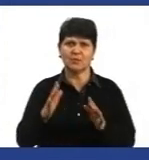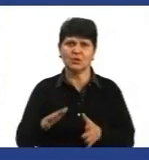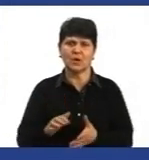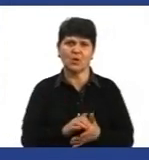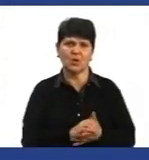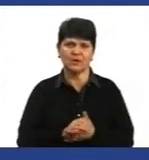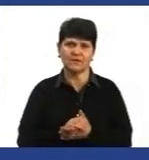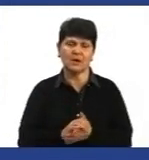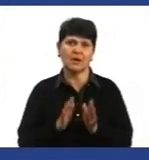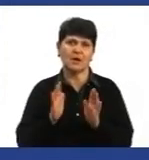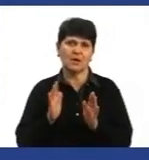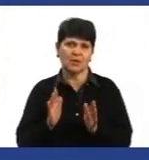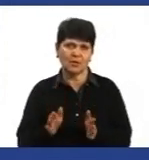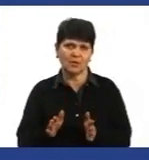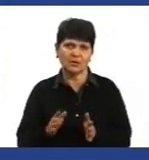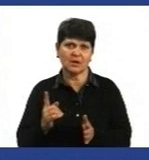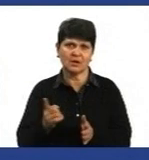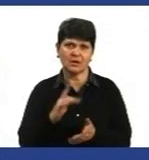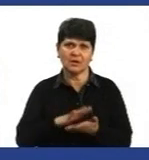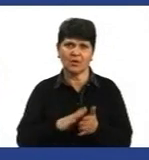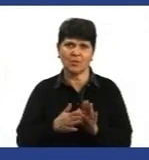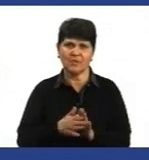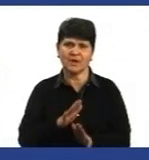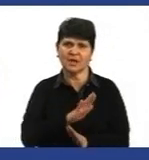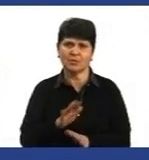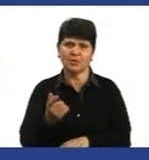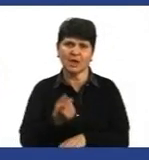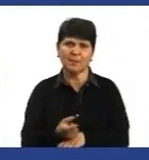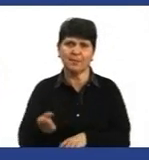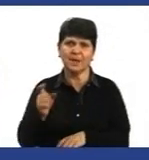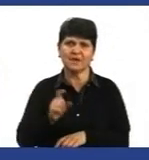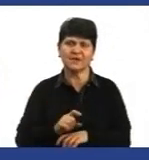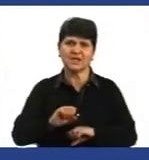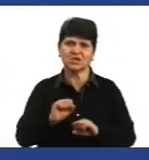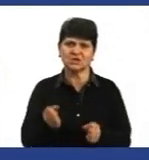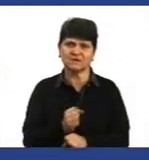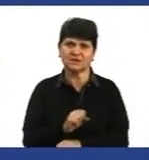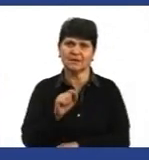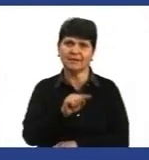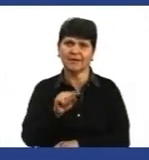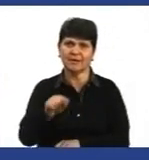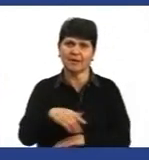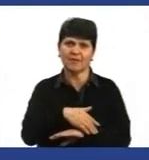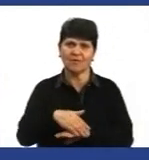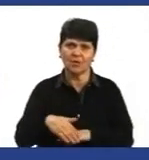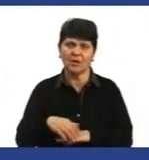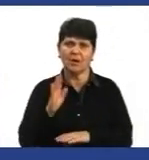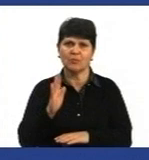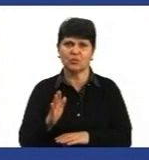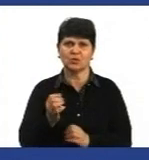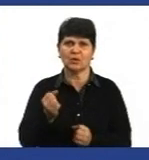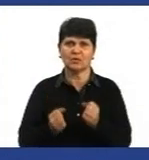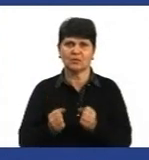Хоча за єдиною умовою, якщо не буде перевищуватись швидкість на цих вулицях, да, тобто там будуть певні обмеження.